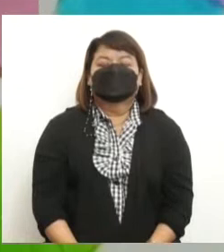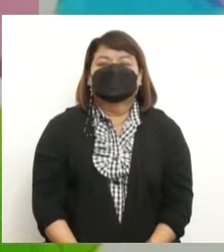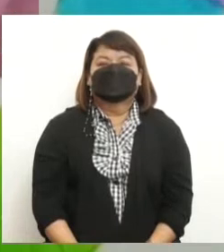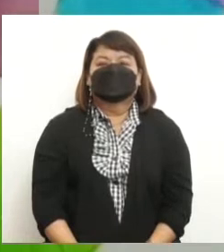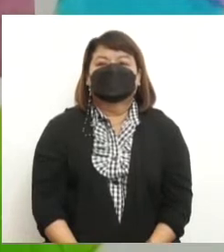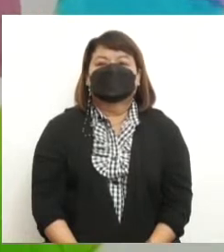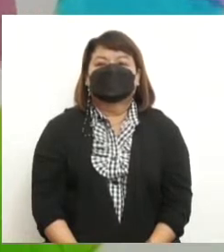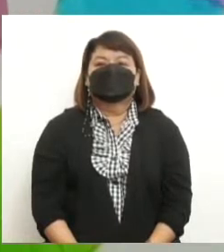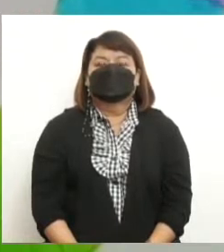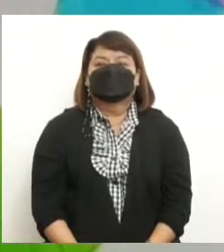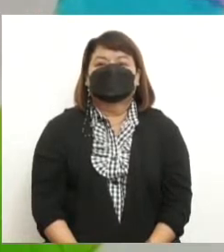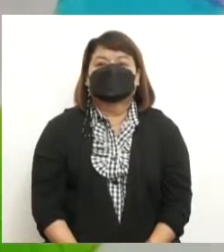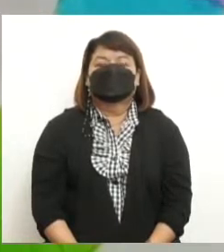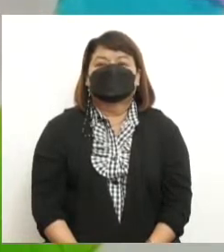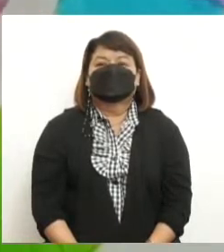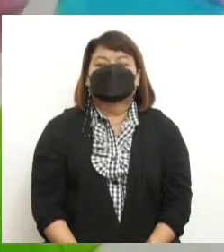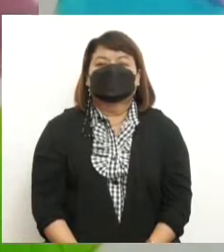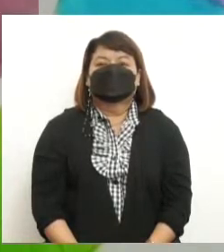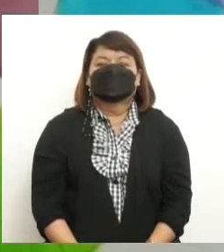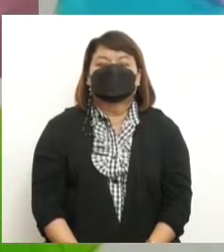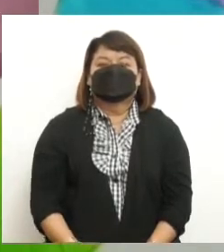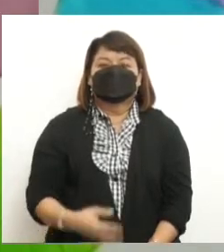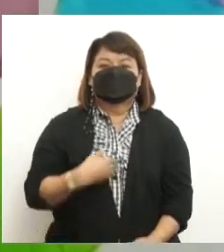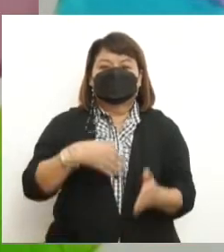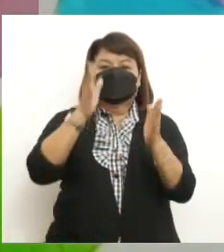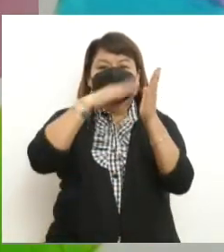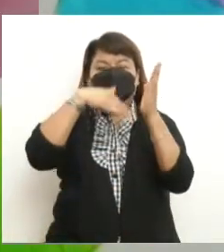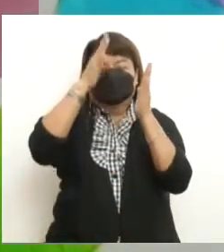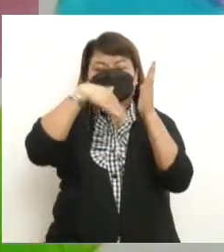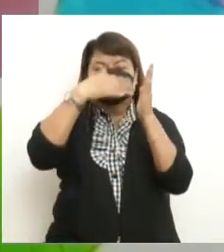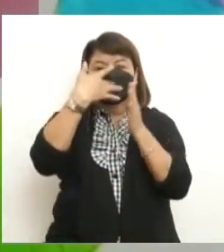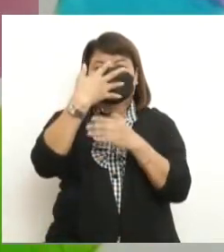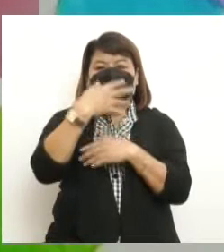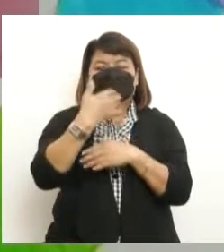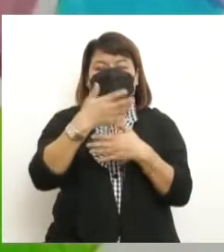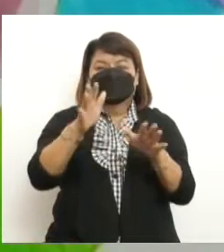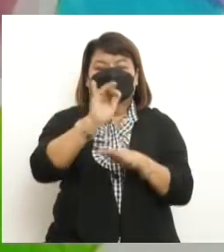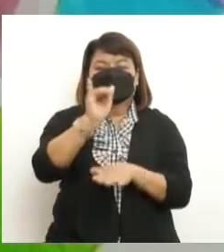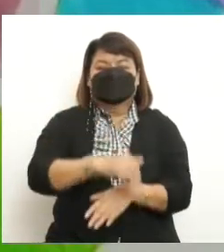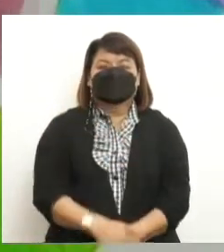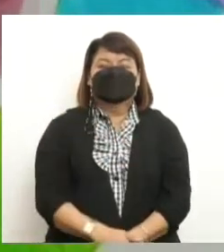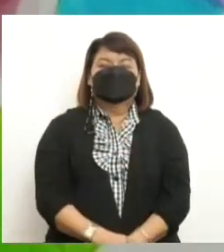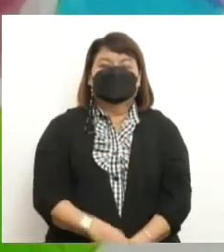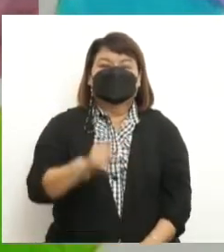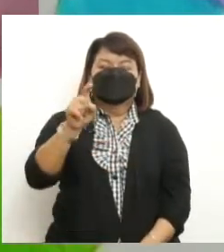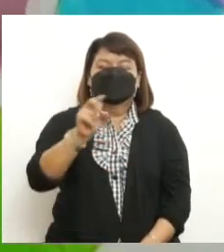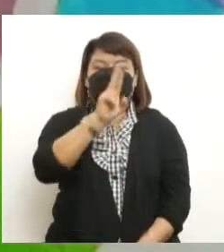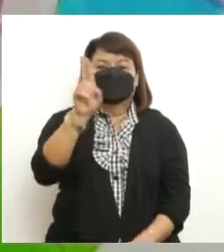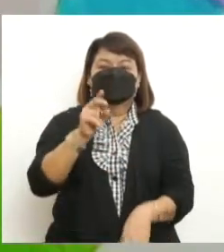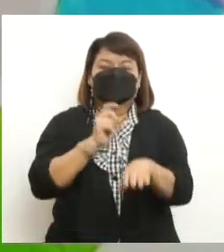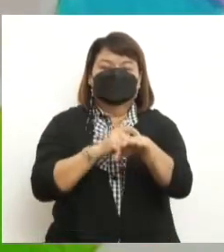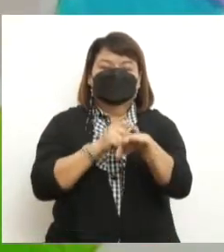ณครูทั้งสองท่านกำลังทำการระบายสียังไม่เสร็จเลยนะคะเพราะว่าต้องใช้เวลาแล้ว